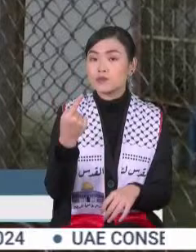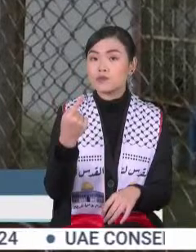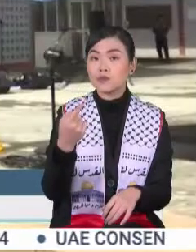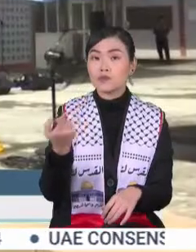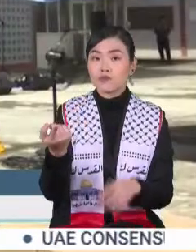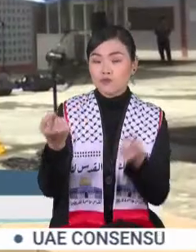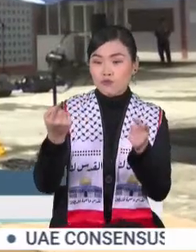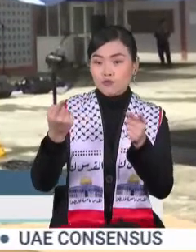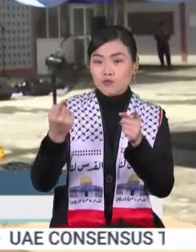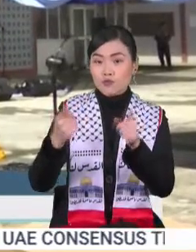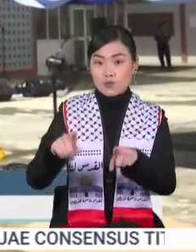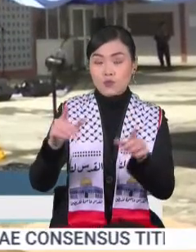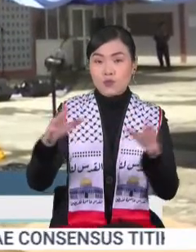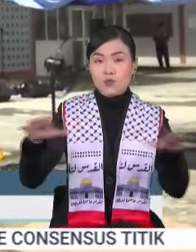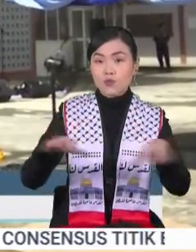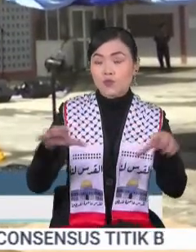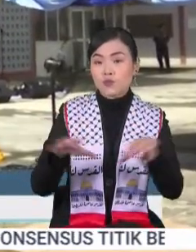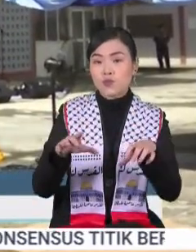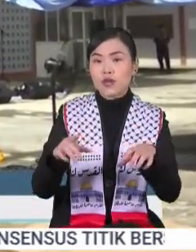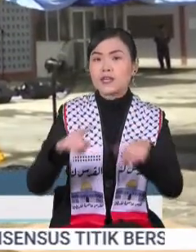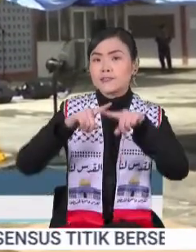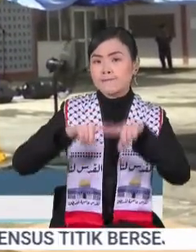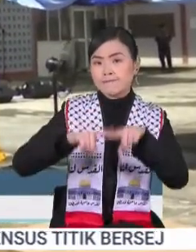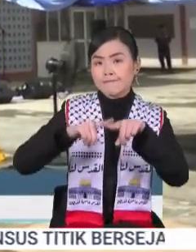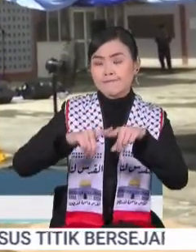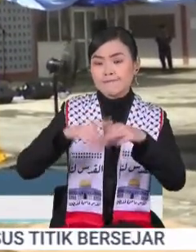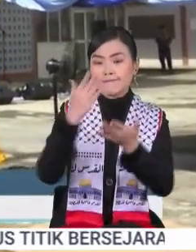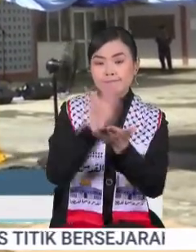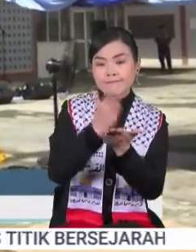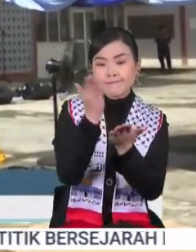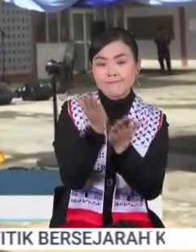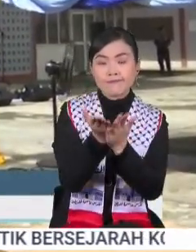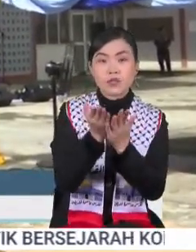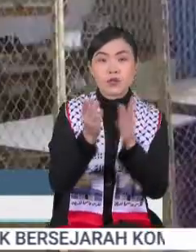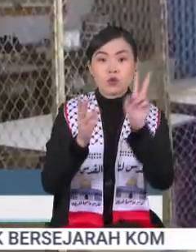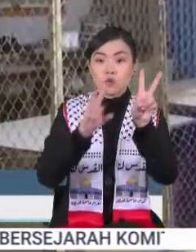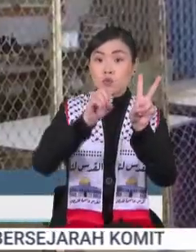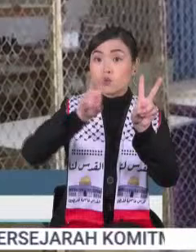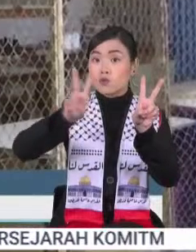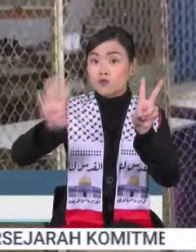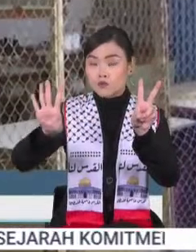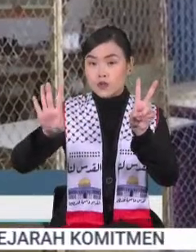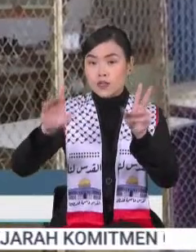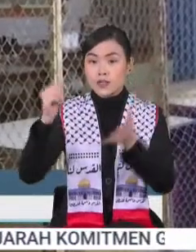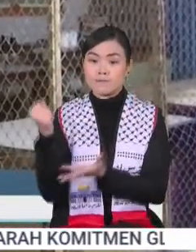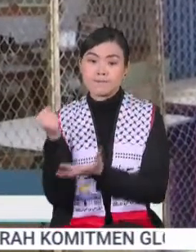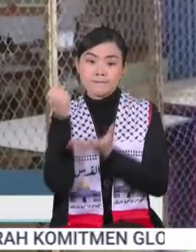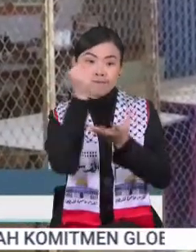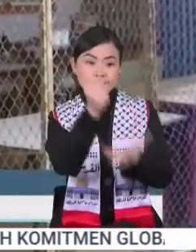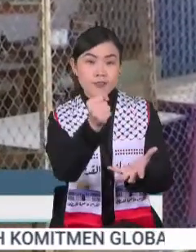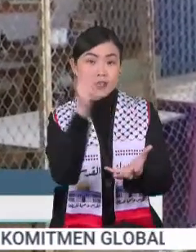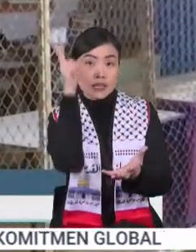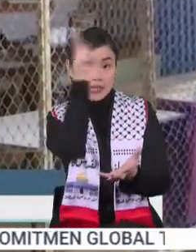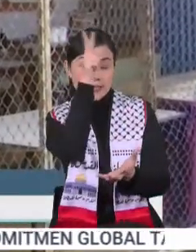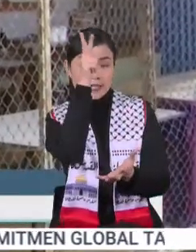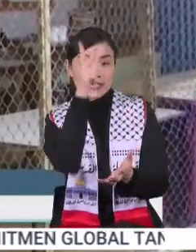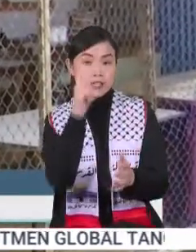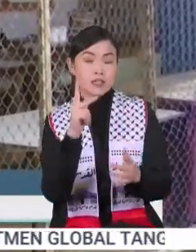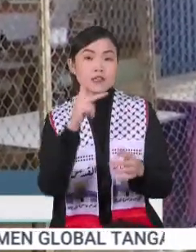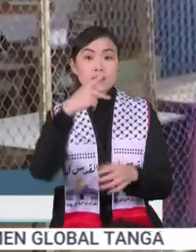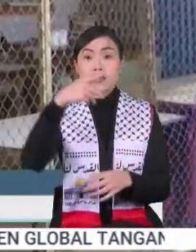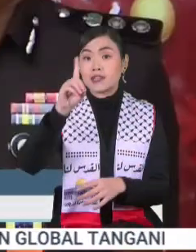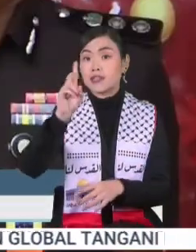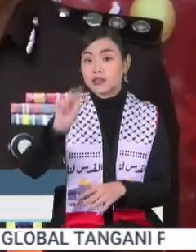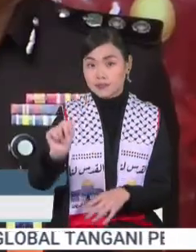pelaksanaan pelan berkenaan bagaimanapun bergantung kepada belanjawan yang disalur melalui Kementerian negeri